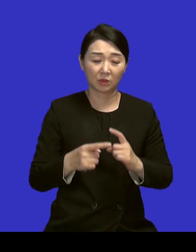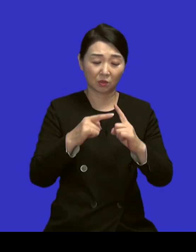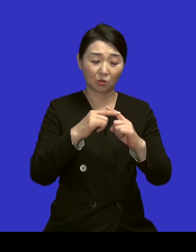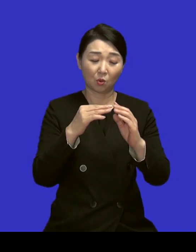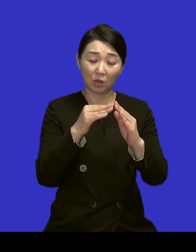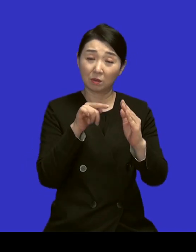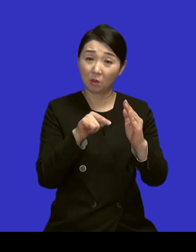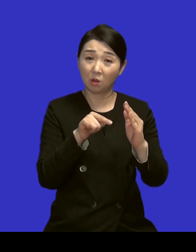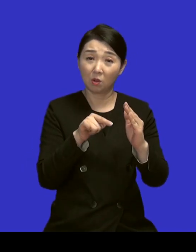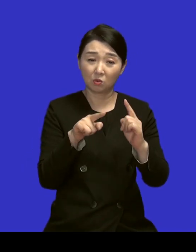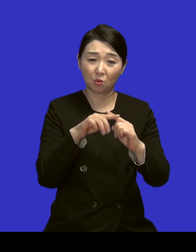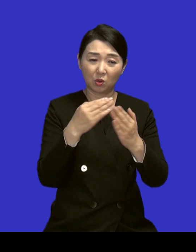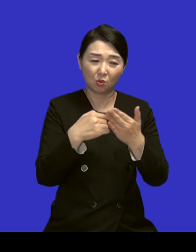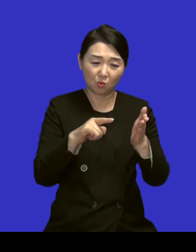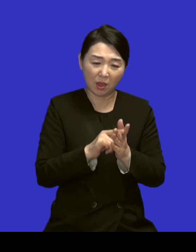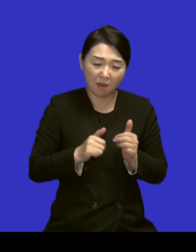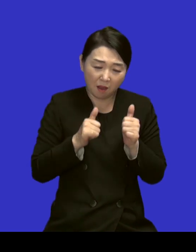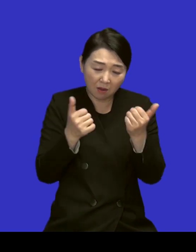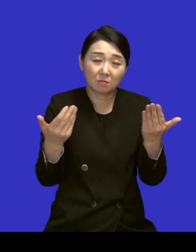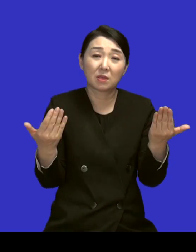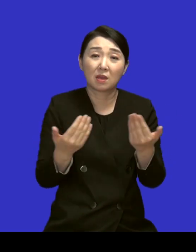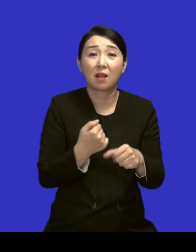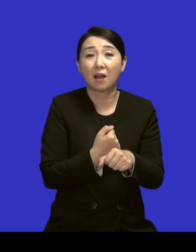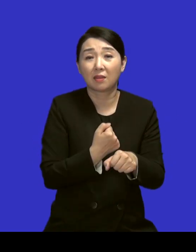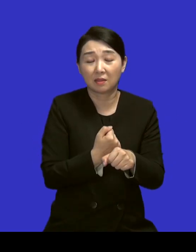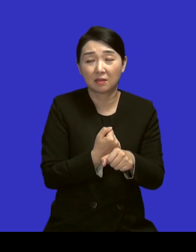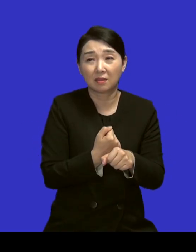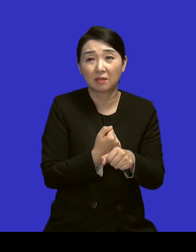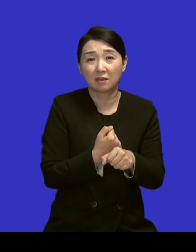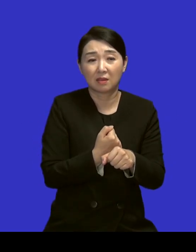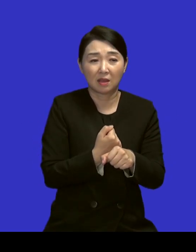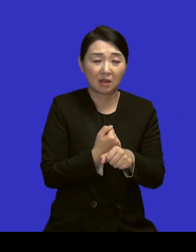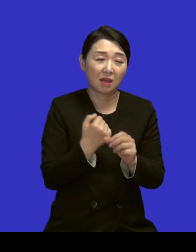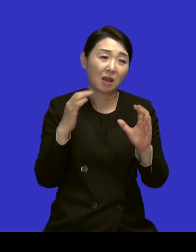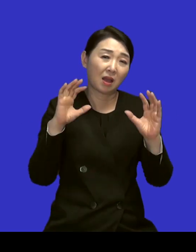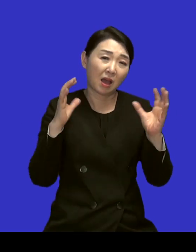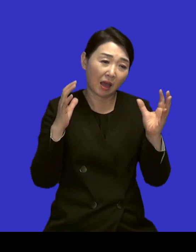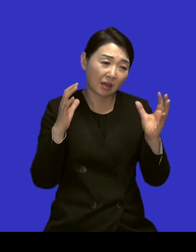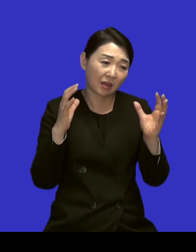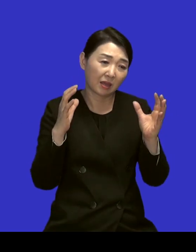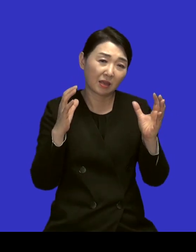교회는 교회를 위해 열심히 일해주는 아이들을 사랑하지